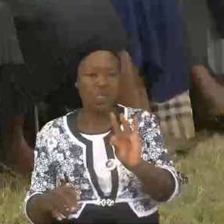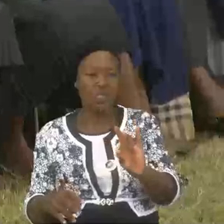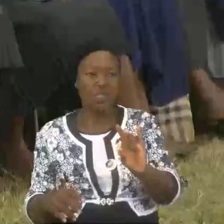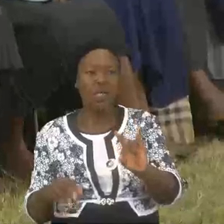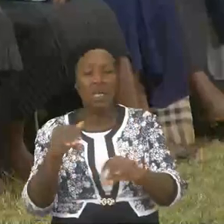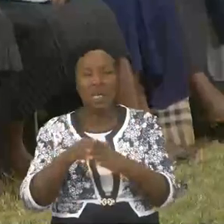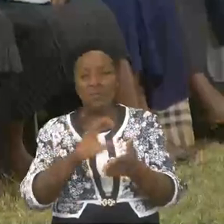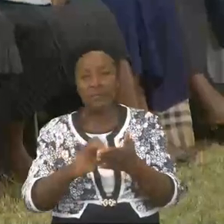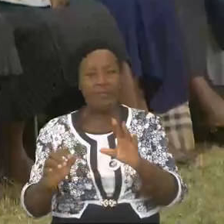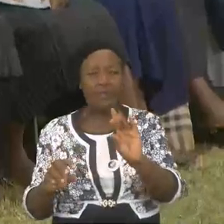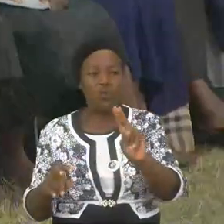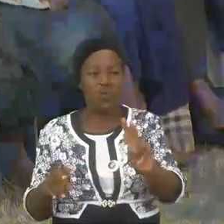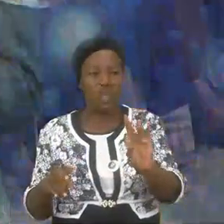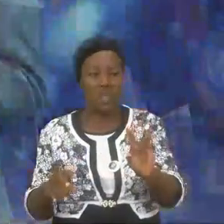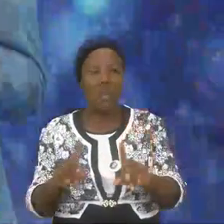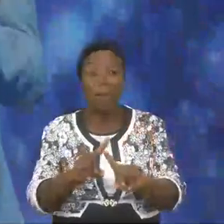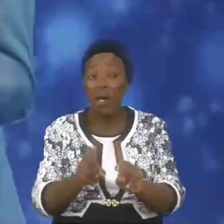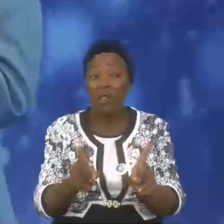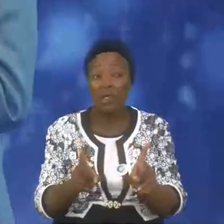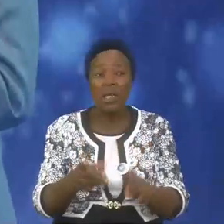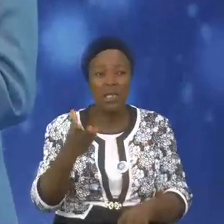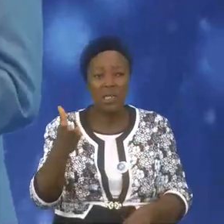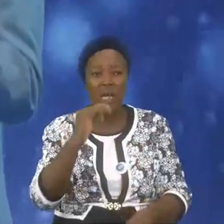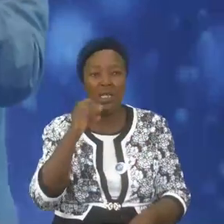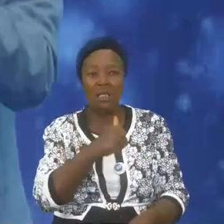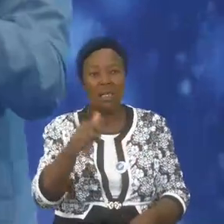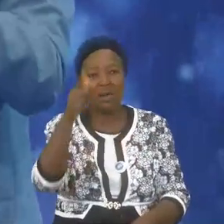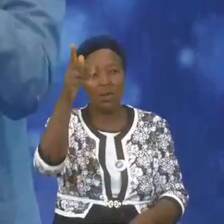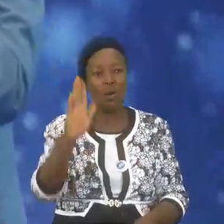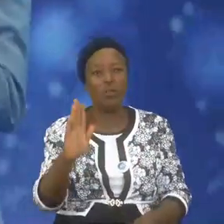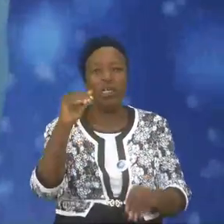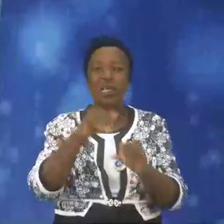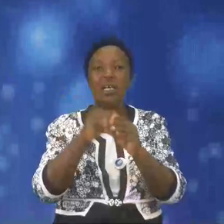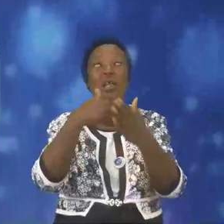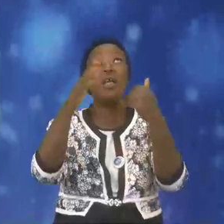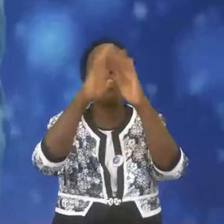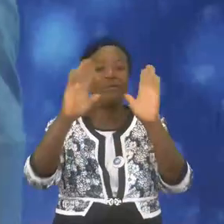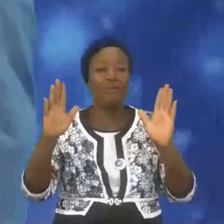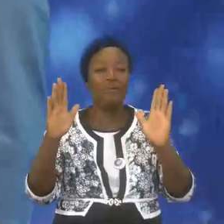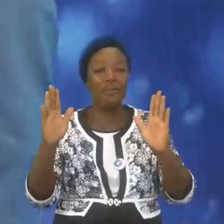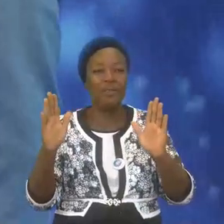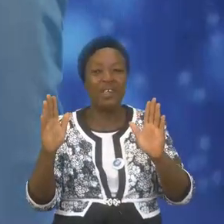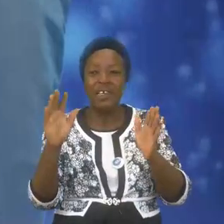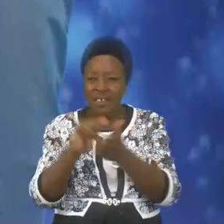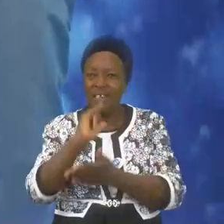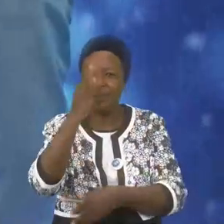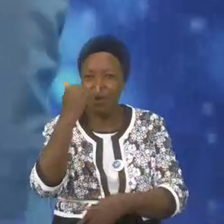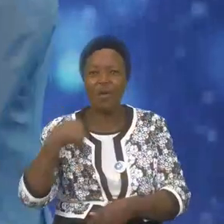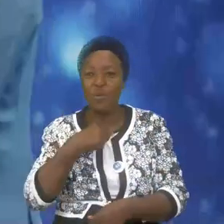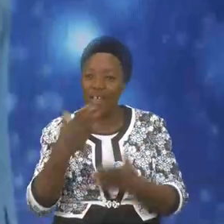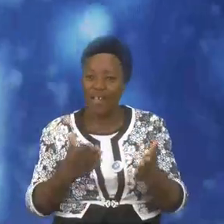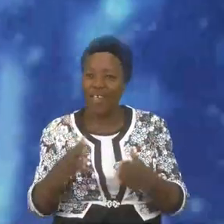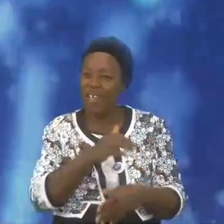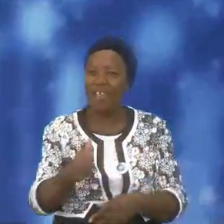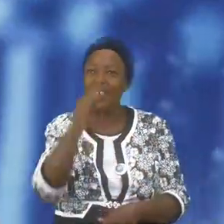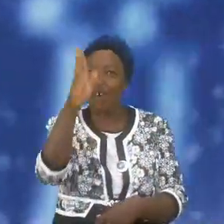28. Verset 28. Mais il y a dans les cieux un Dieu. C'est pourquoi nous sommes là. Il y a